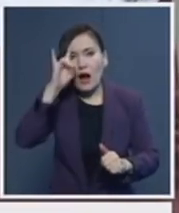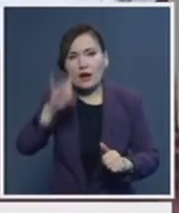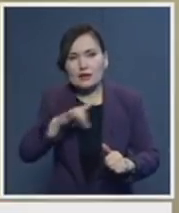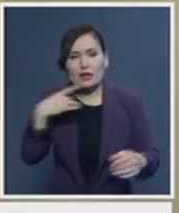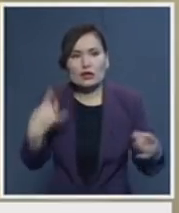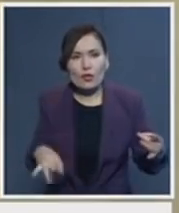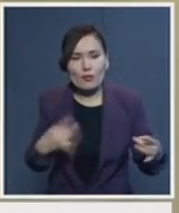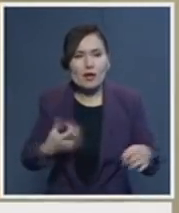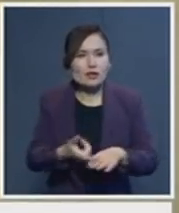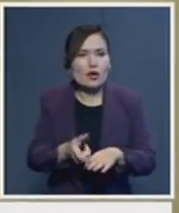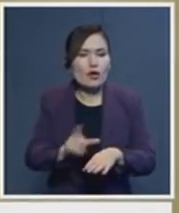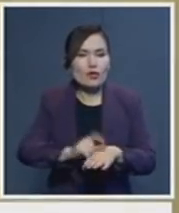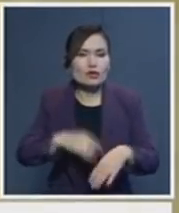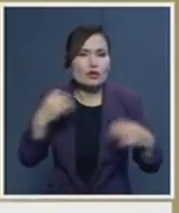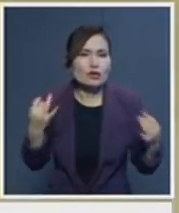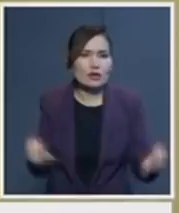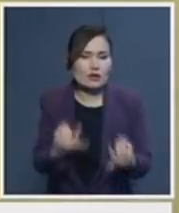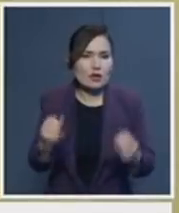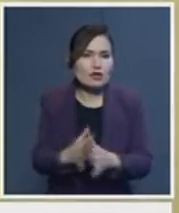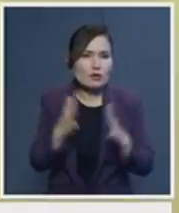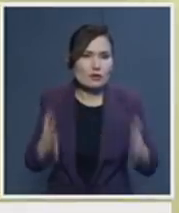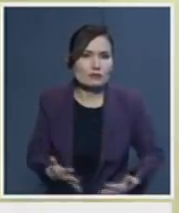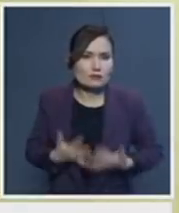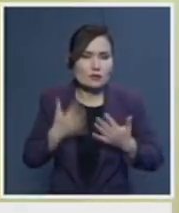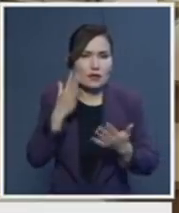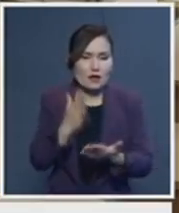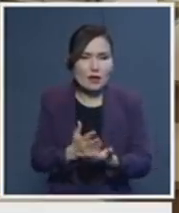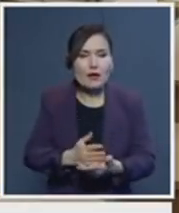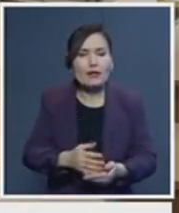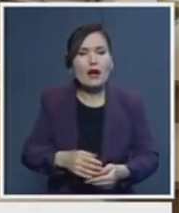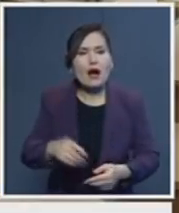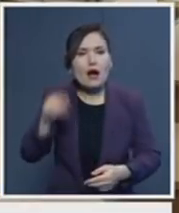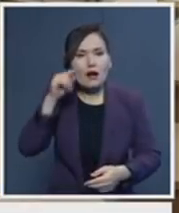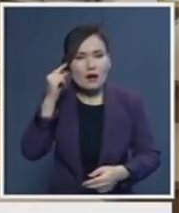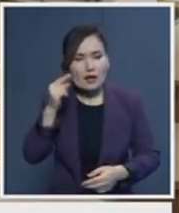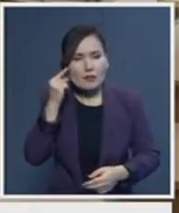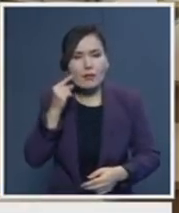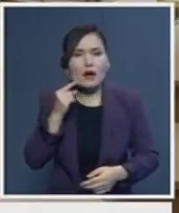көбейіп келеді. Сыныпта қалмақтың балалары да оқиды, ноғайлар да, ұйғырлар,